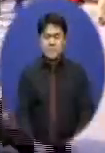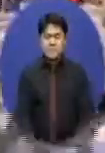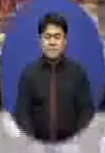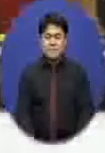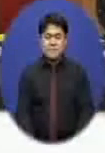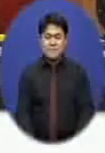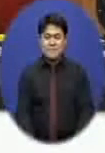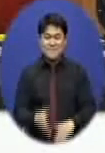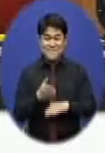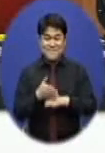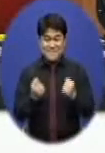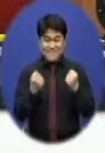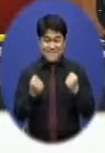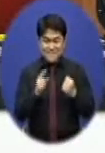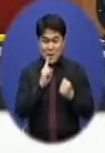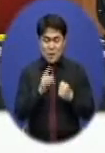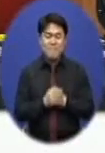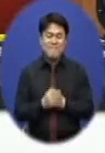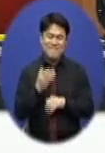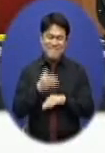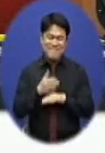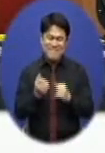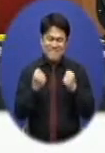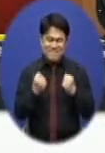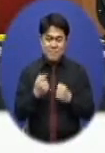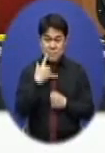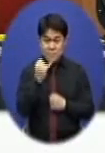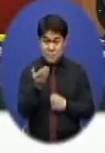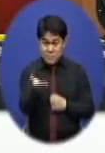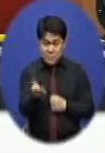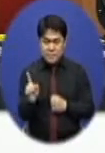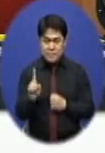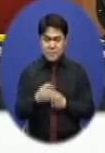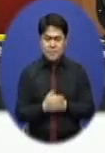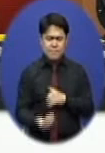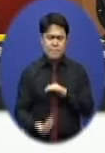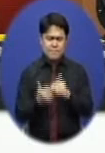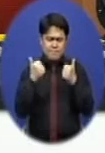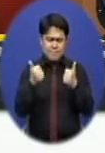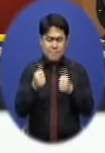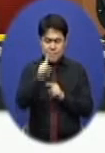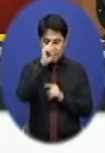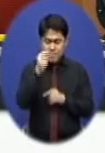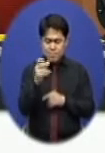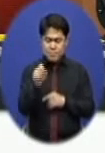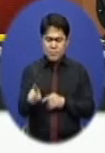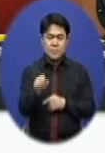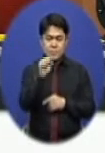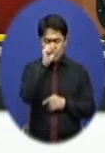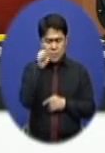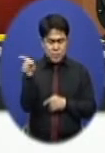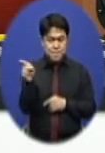감사합니다. 네, 건강하세요. 정말 우리 어머님이 네. 최고로 우리 이효정 씨 팬이네. 고맙습니다.